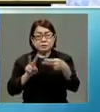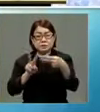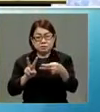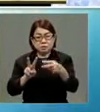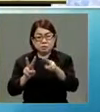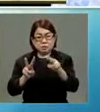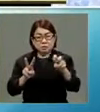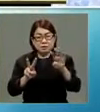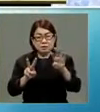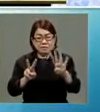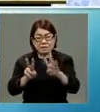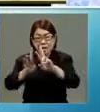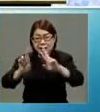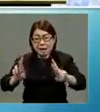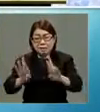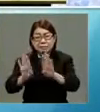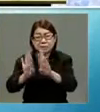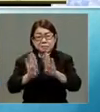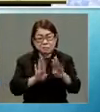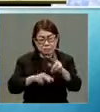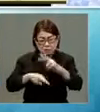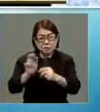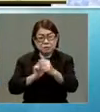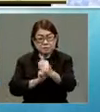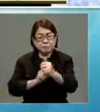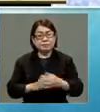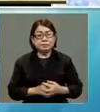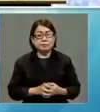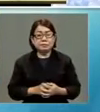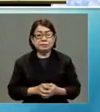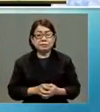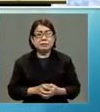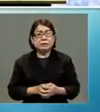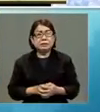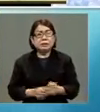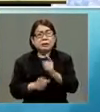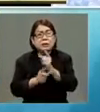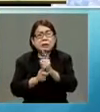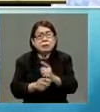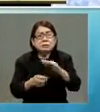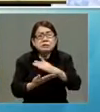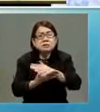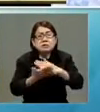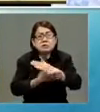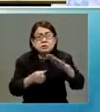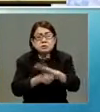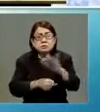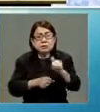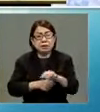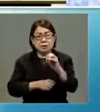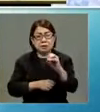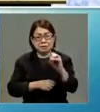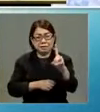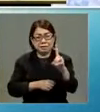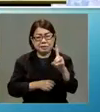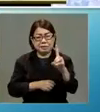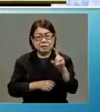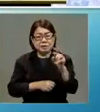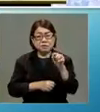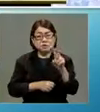204กิจการกิจกรรมนะครับปฏิบัติไม่ครบอยู่51โอ้โหดีมากๆเลยนะครับ0.25เท่านั้นเ